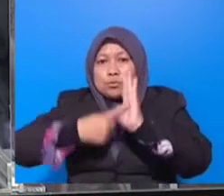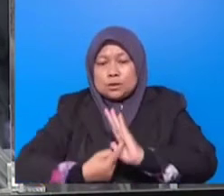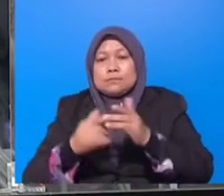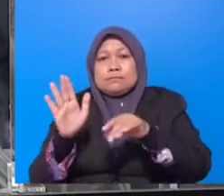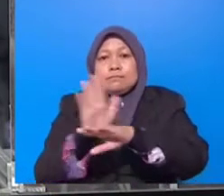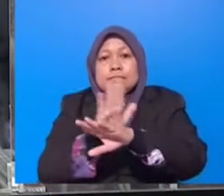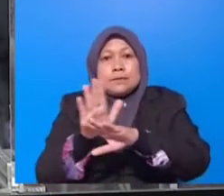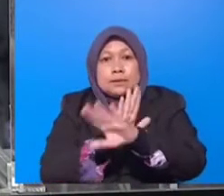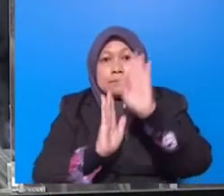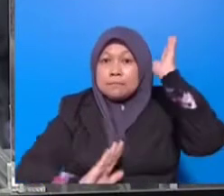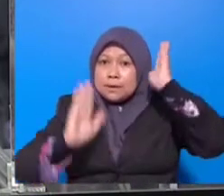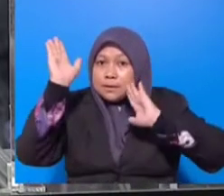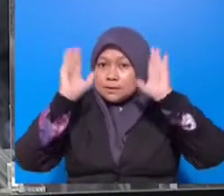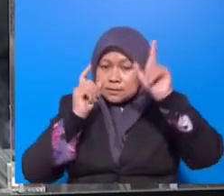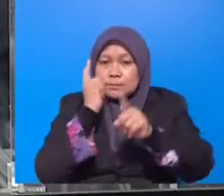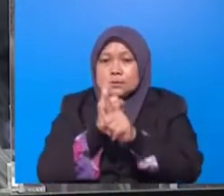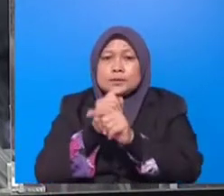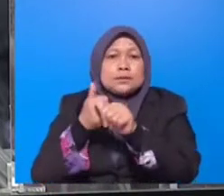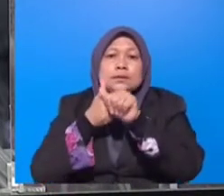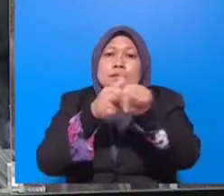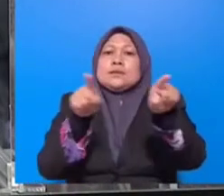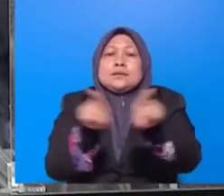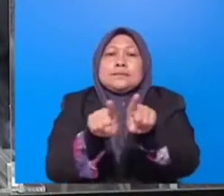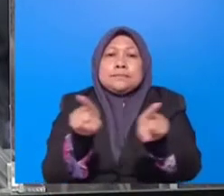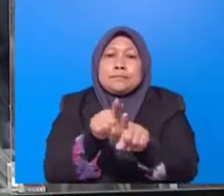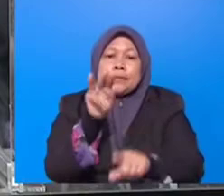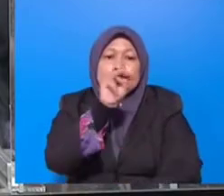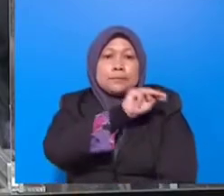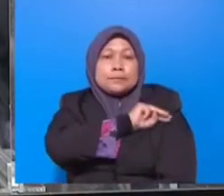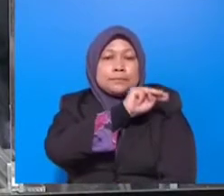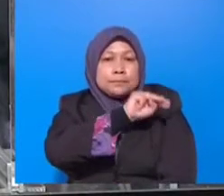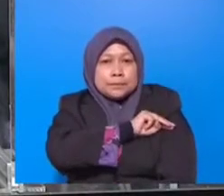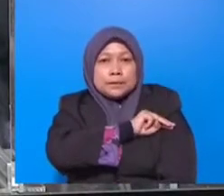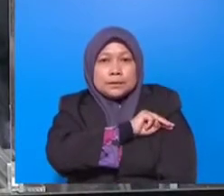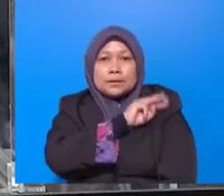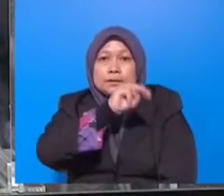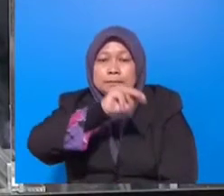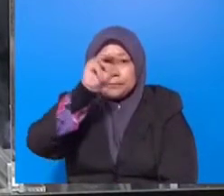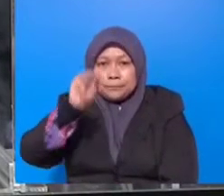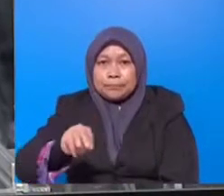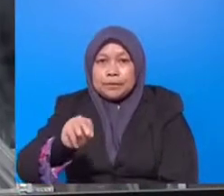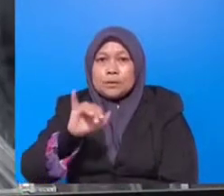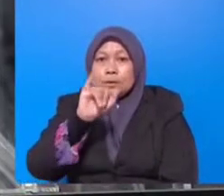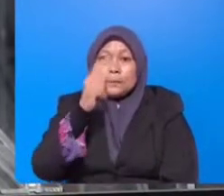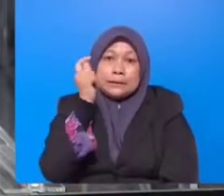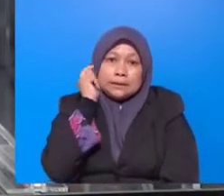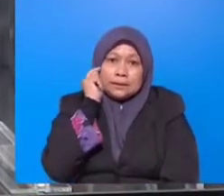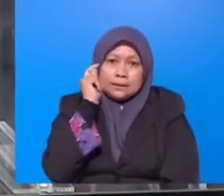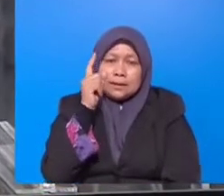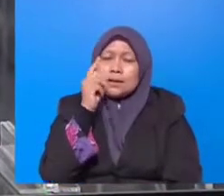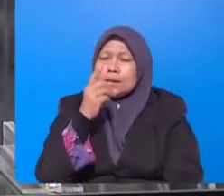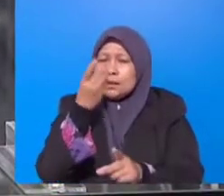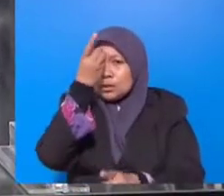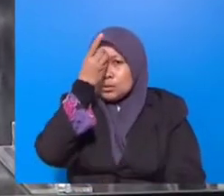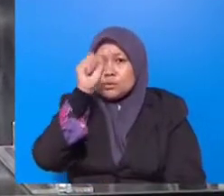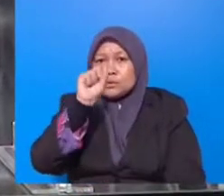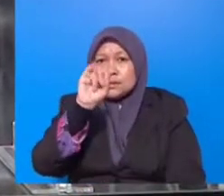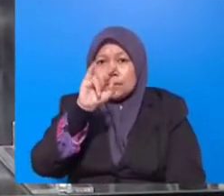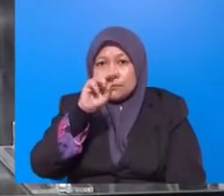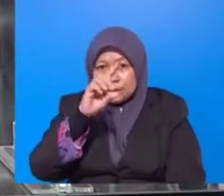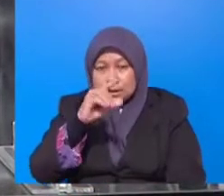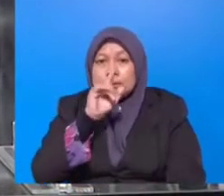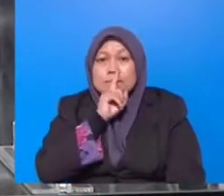pasaran di Indonesia dengan dan turut dilancarkan oleh menteri Marty media yaitu with adhd ratus seperti yang tadi